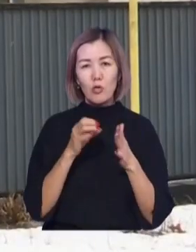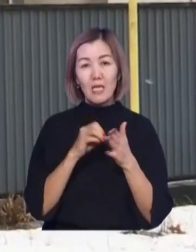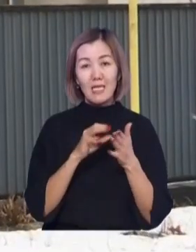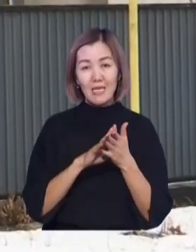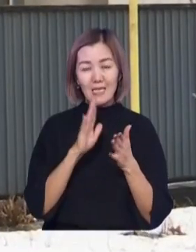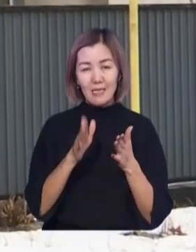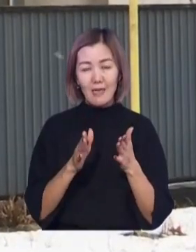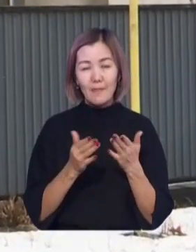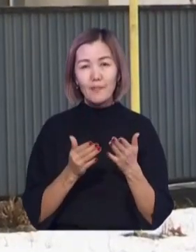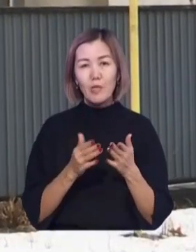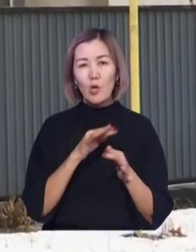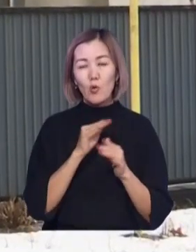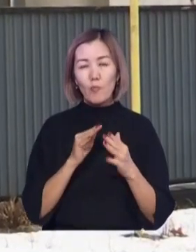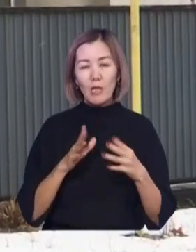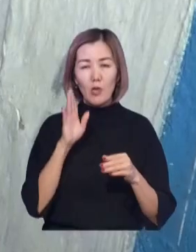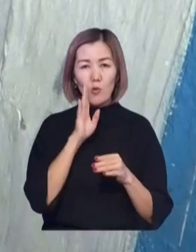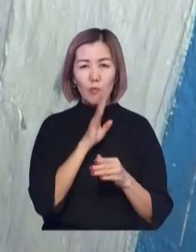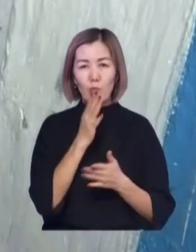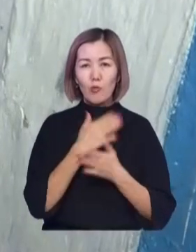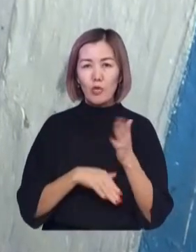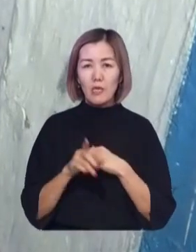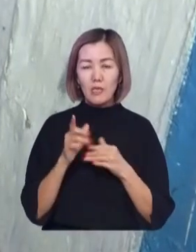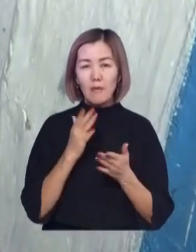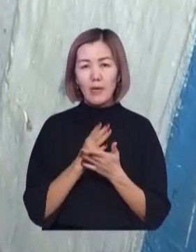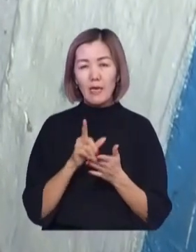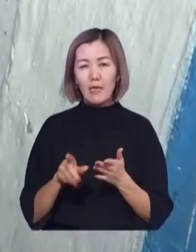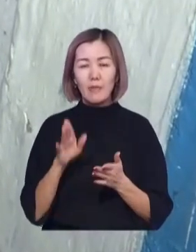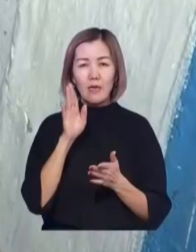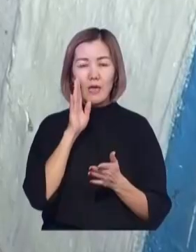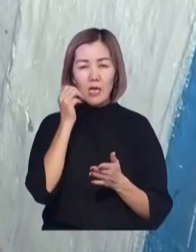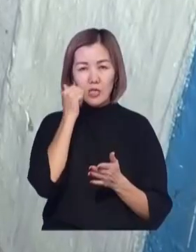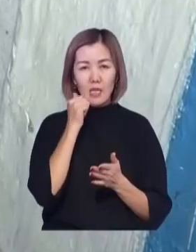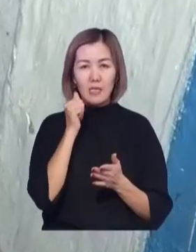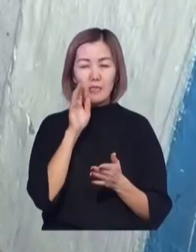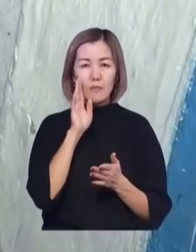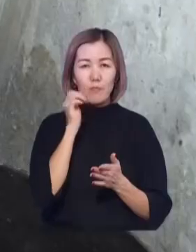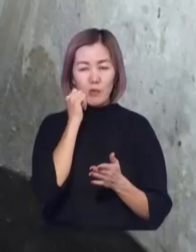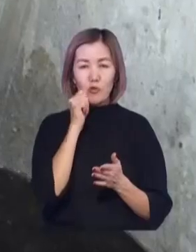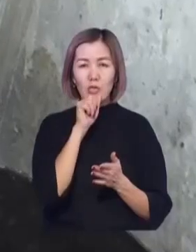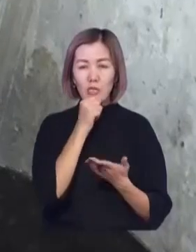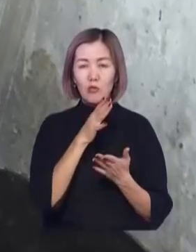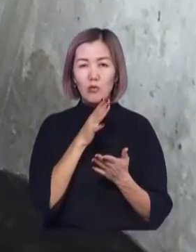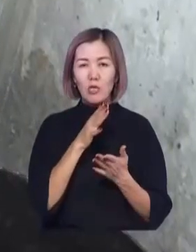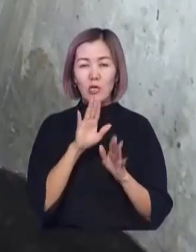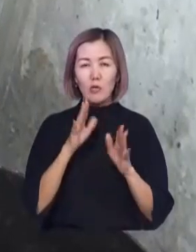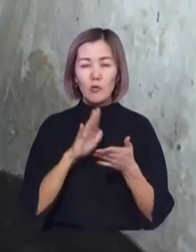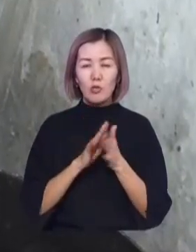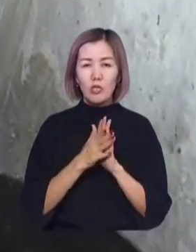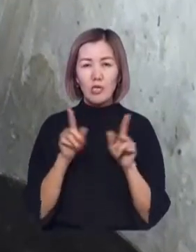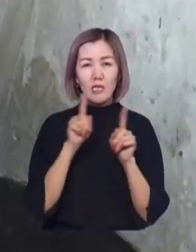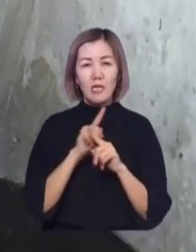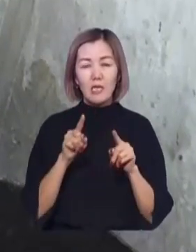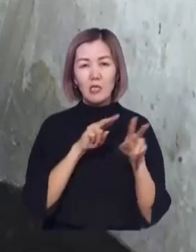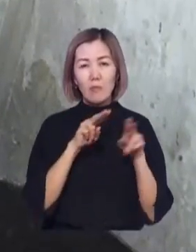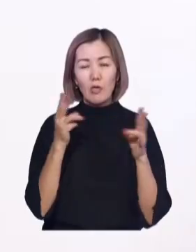Осы себепті көп балалы отбасылар, мүгедектігі бар адамдар, жалғызбасты қарттар төтенше жағдайлар министрінің ерекше бақылауында. Есепте 100